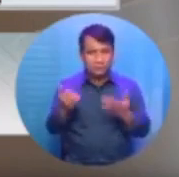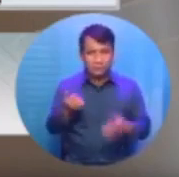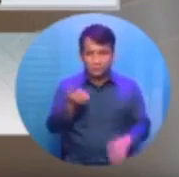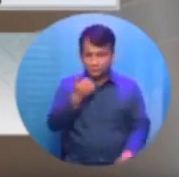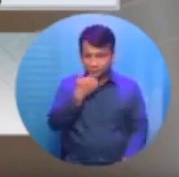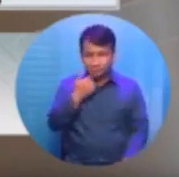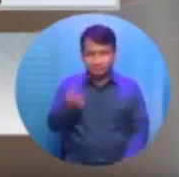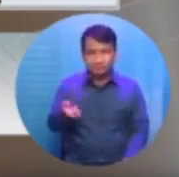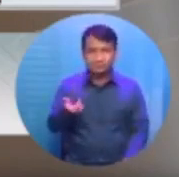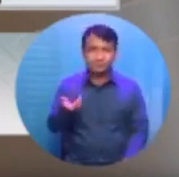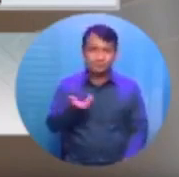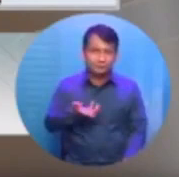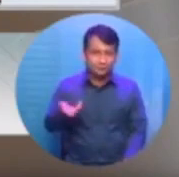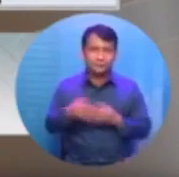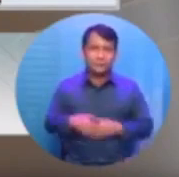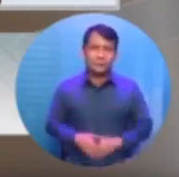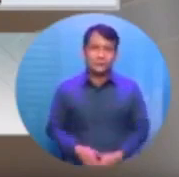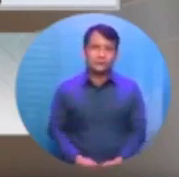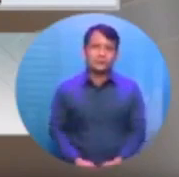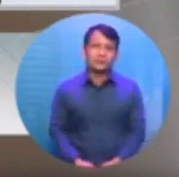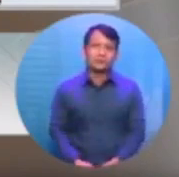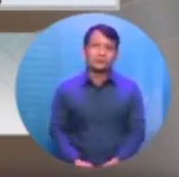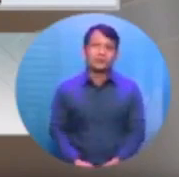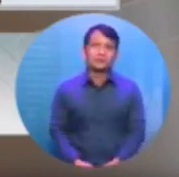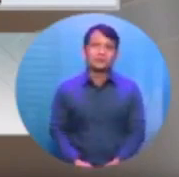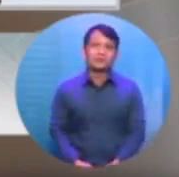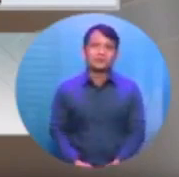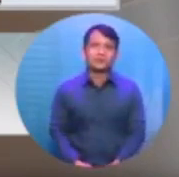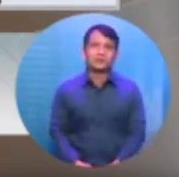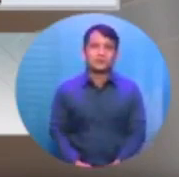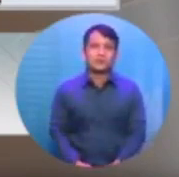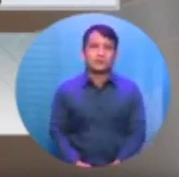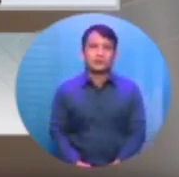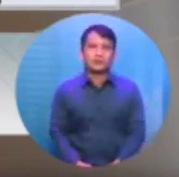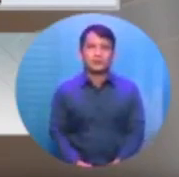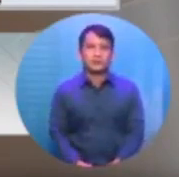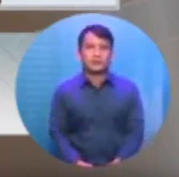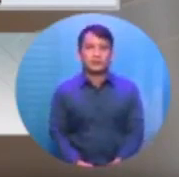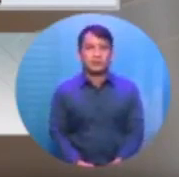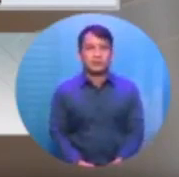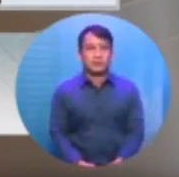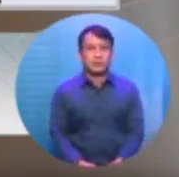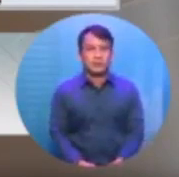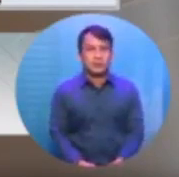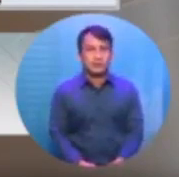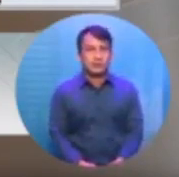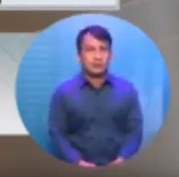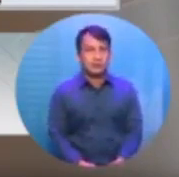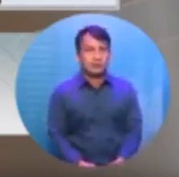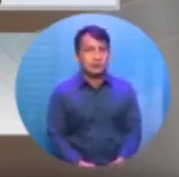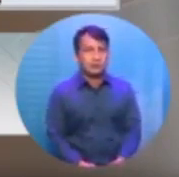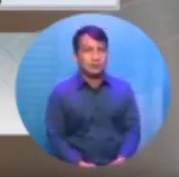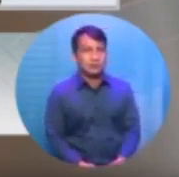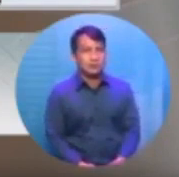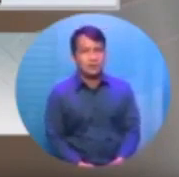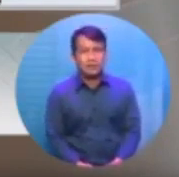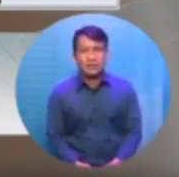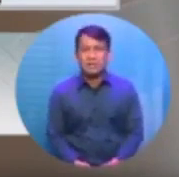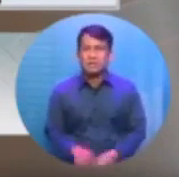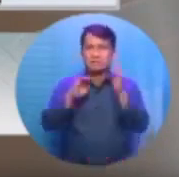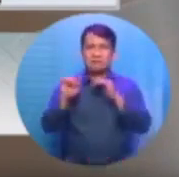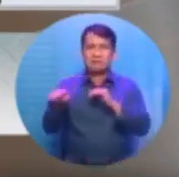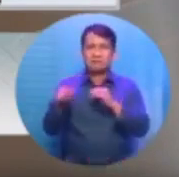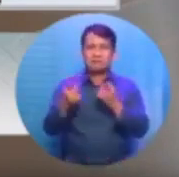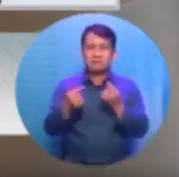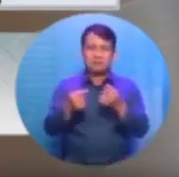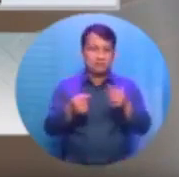ginawang kwan dito po, dito sa amin. Sir, hindi yan eh. Hindi yan yung issue eh. Wala ka pang ginawa sa inyo nung simula ng bata ka pa. Ang issue,